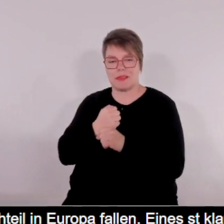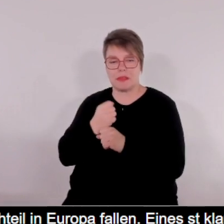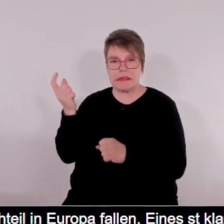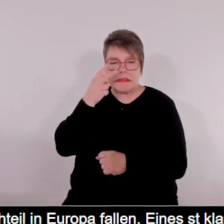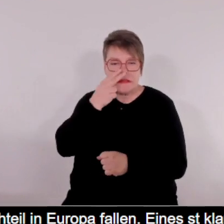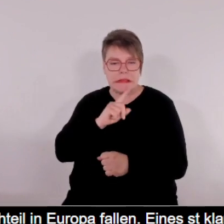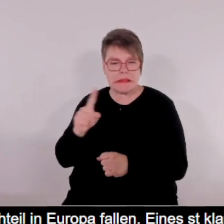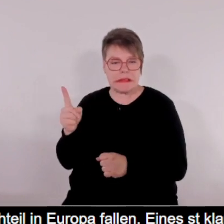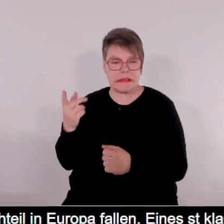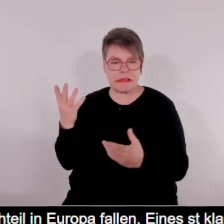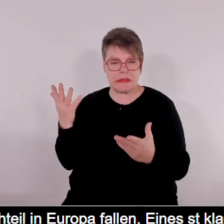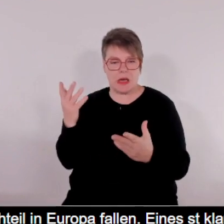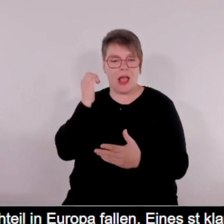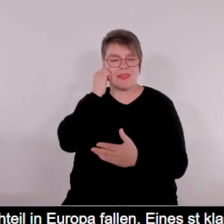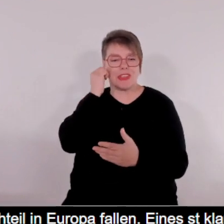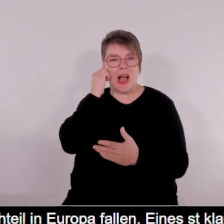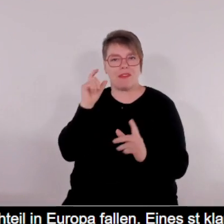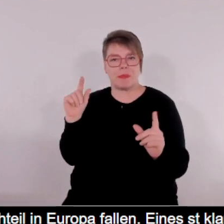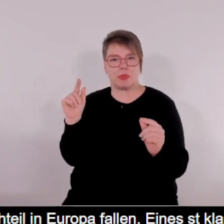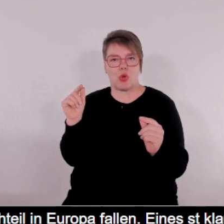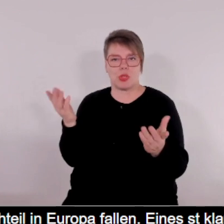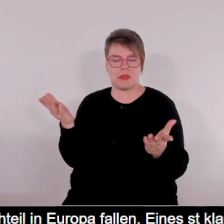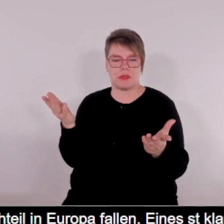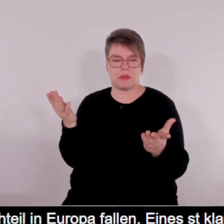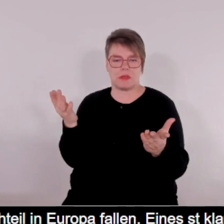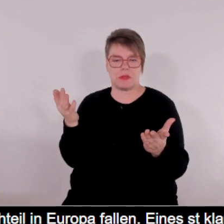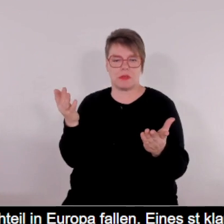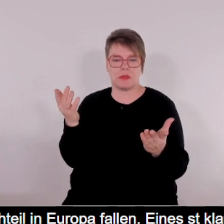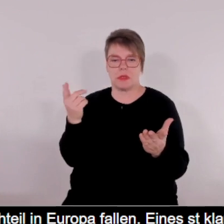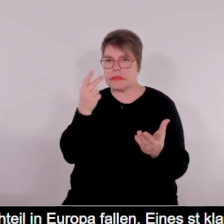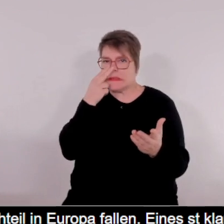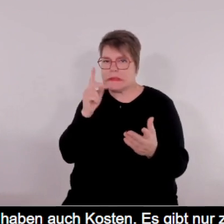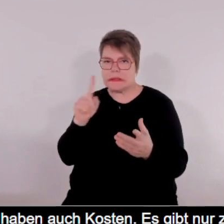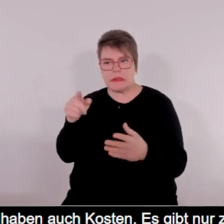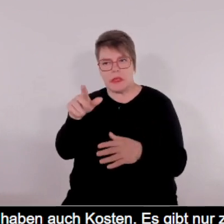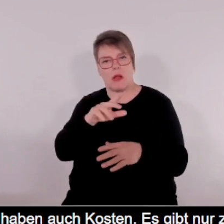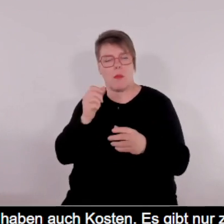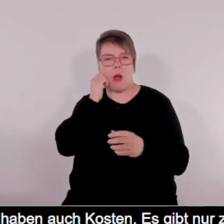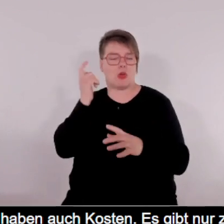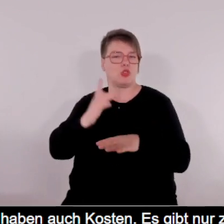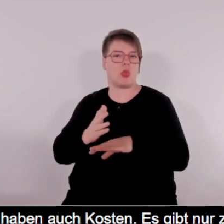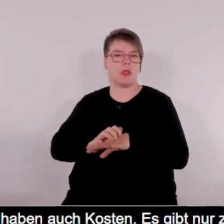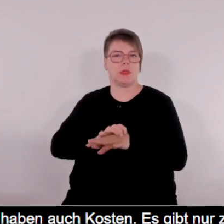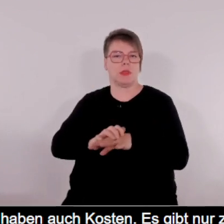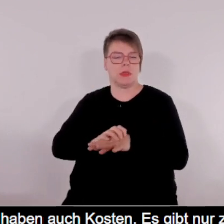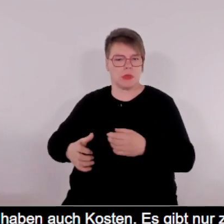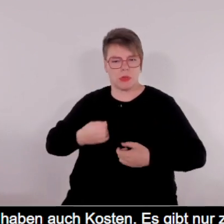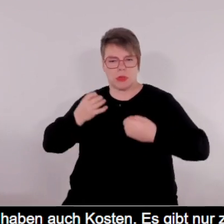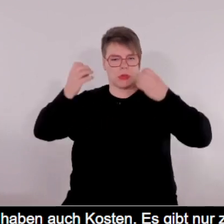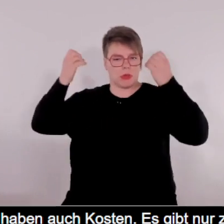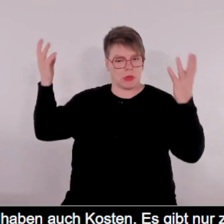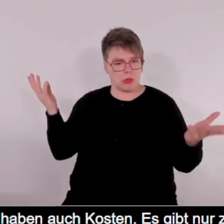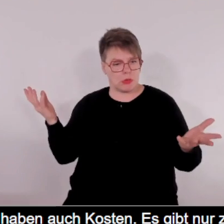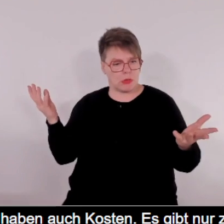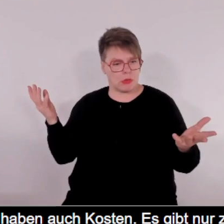Diesel deutlich teurer, was jeden einzelnen Betrieb und mehrere Tausend Euro pro Jahr mehr belasten wird. Während